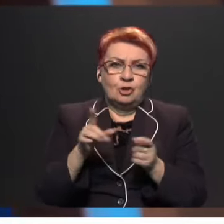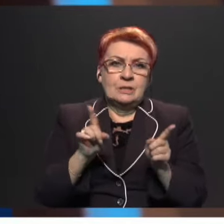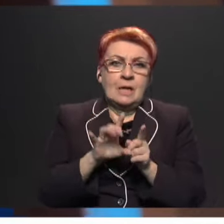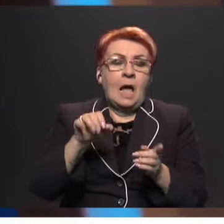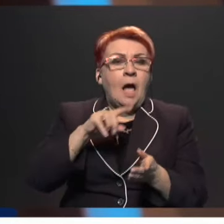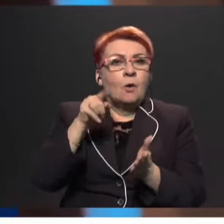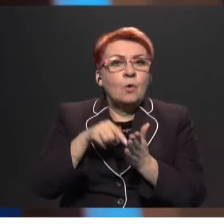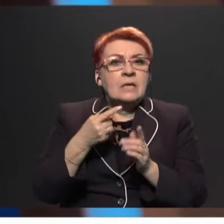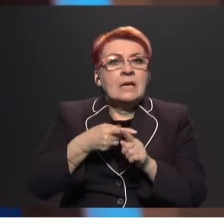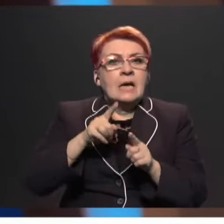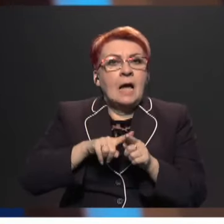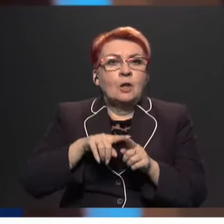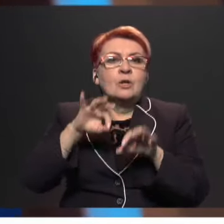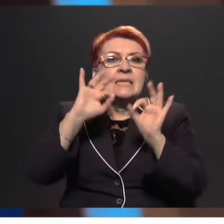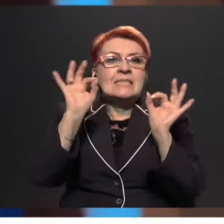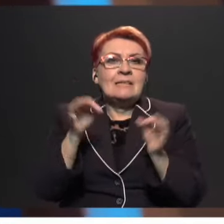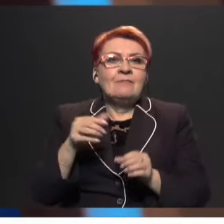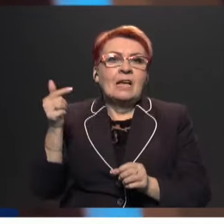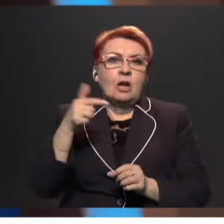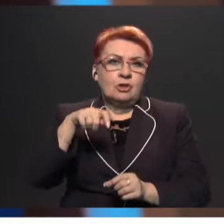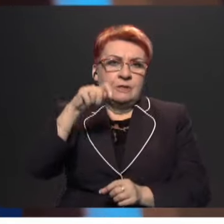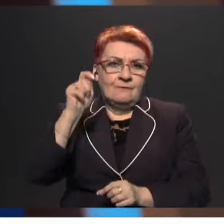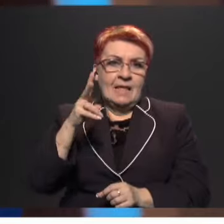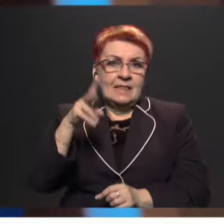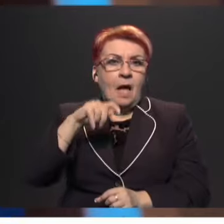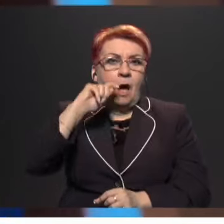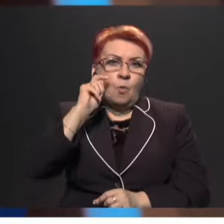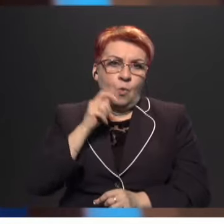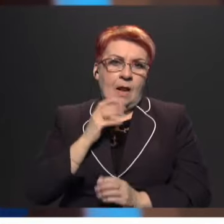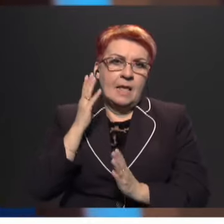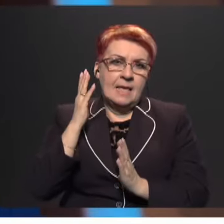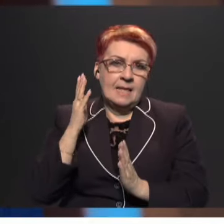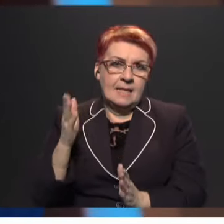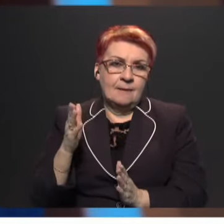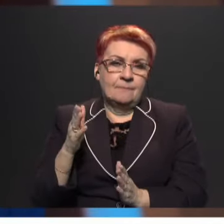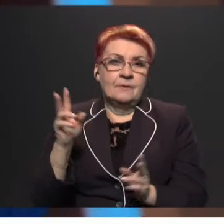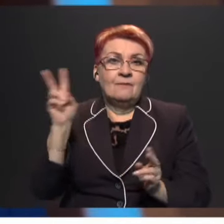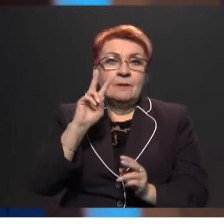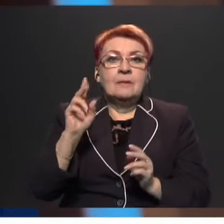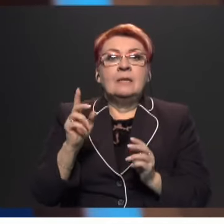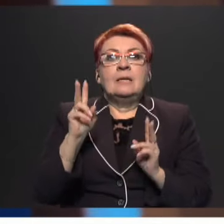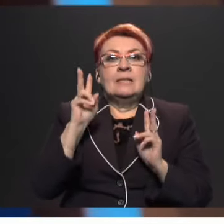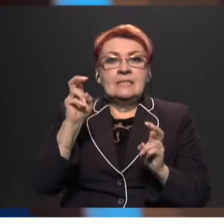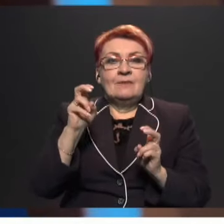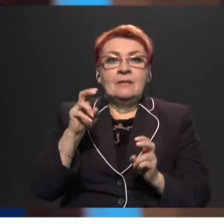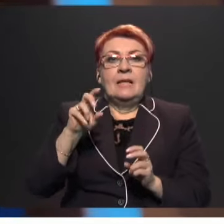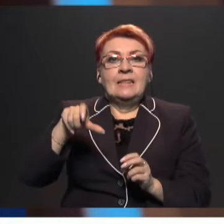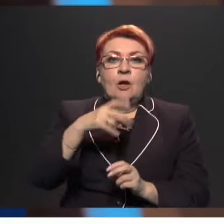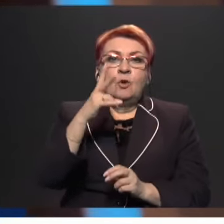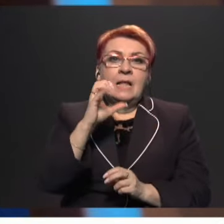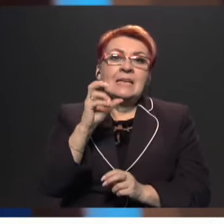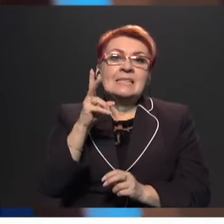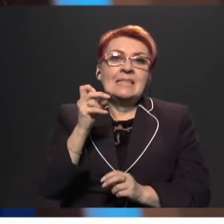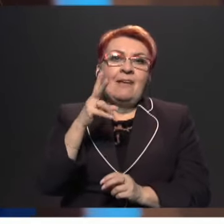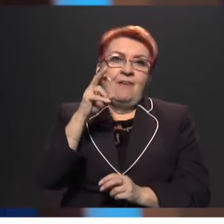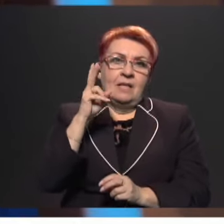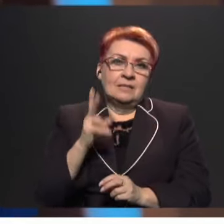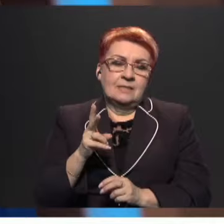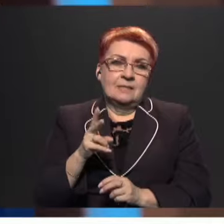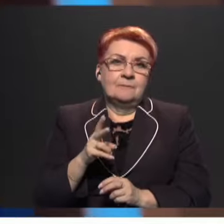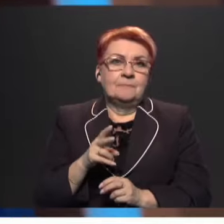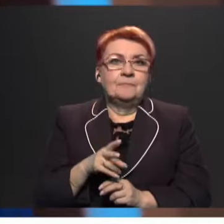городе, который стал символом гражданской войны на Украине. Фильм называется «Дорога на Славянск». Отец Владислав, и вот у